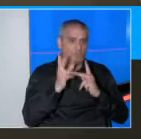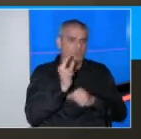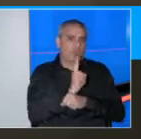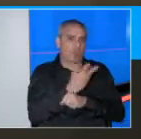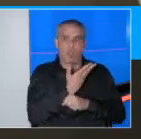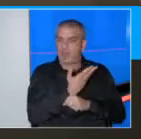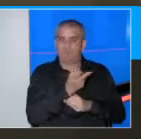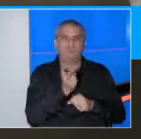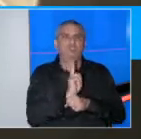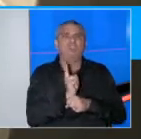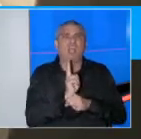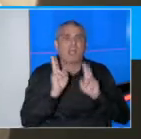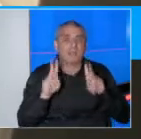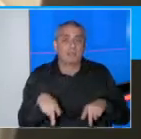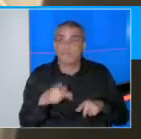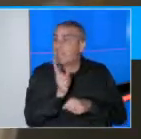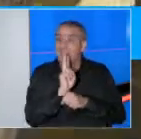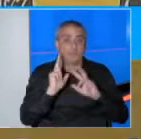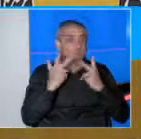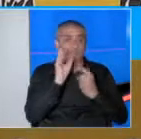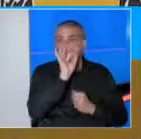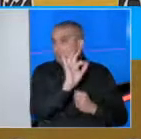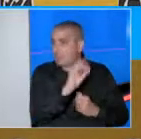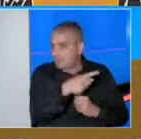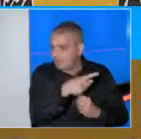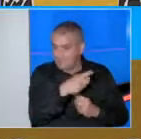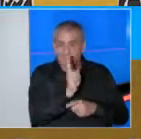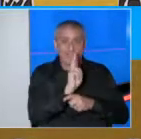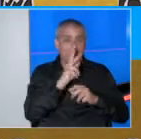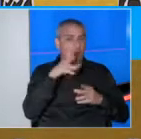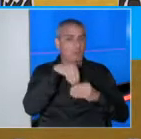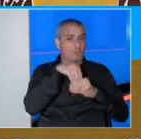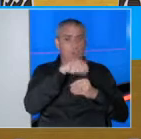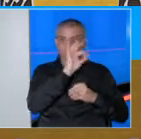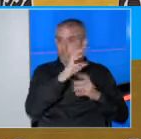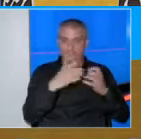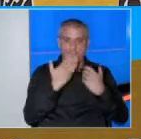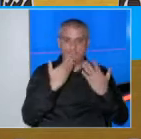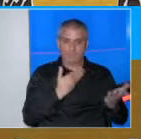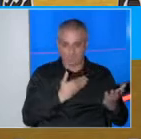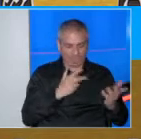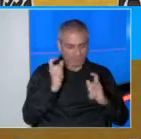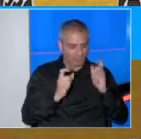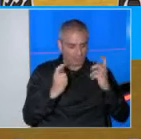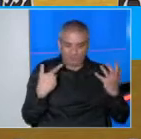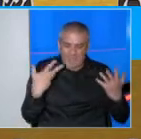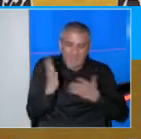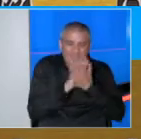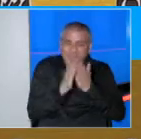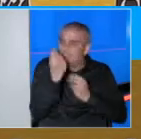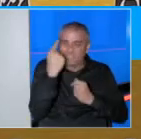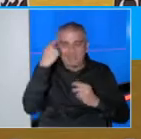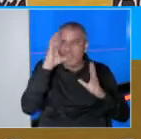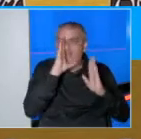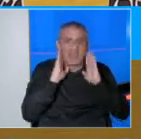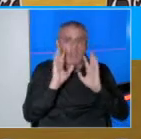נוכלים, שקרנים, רימו את הציבור שלהם, רימו את הציבור בעם ישראל, אנשים שאין להם טיפת